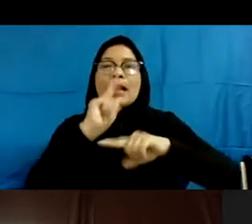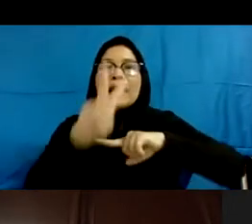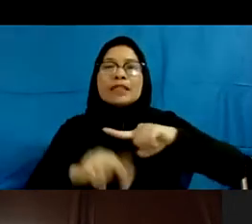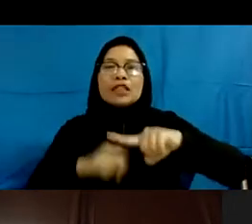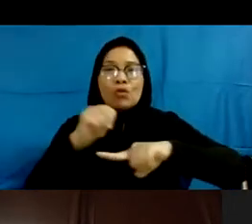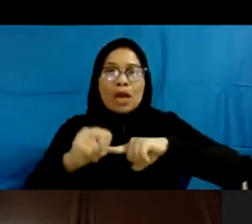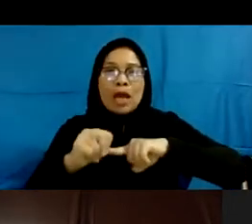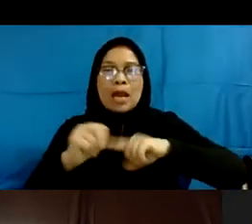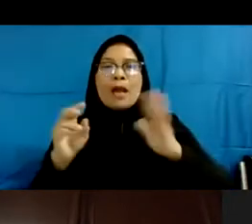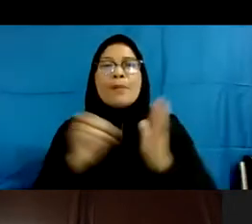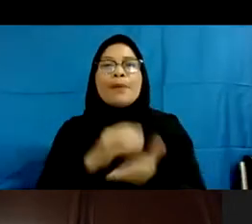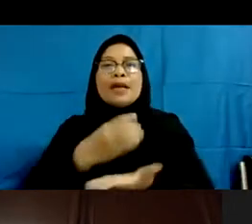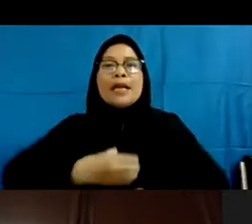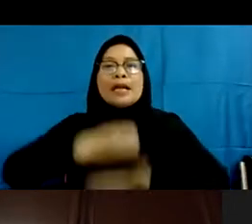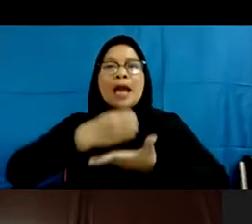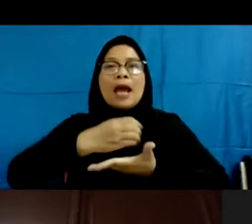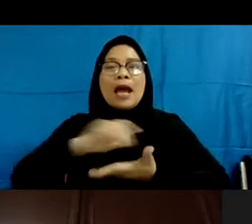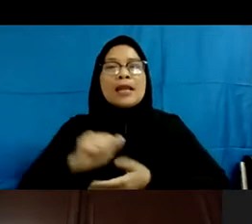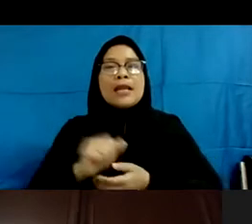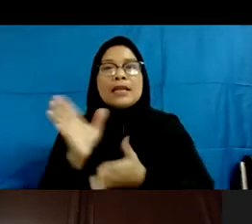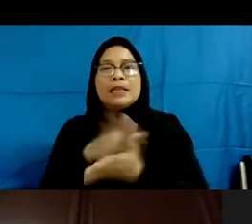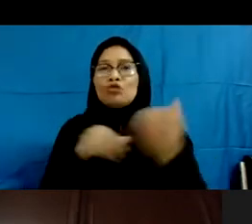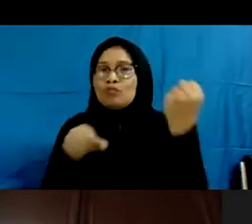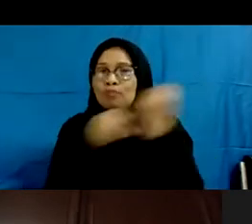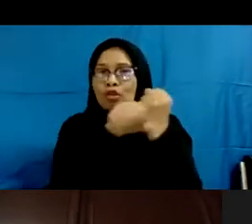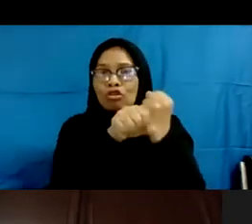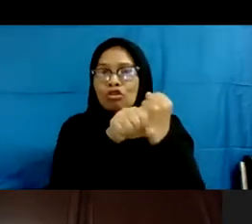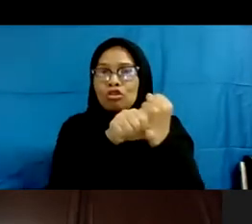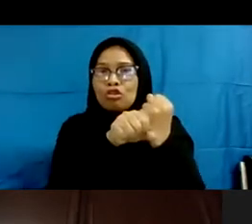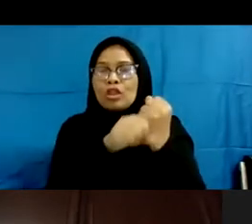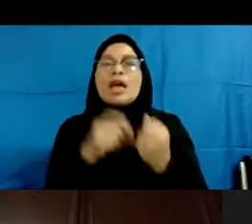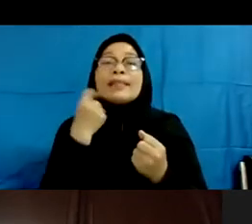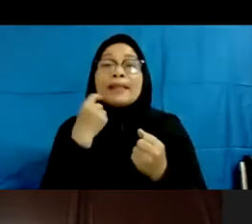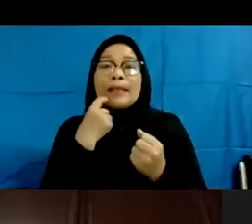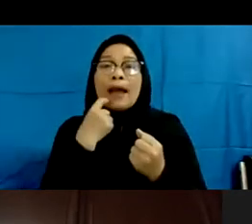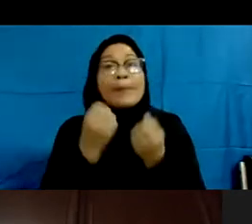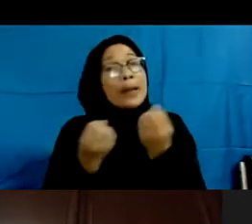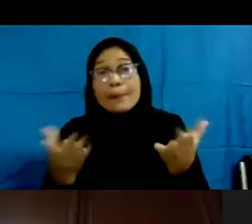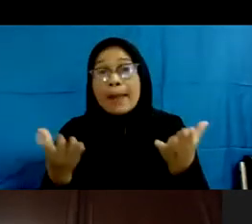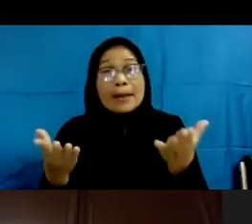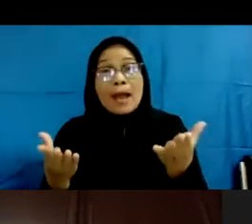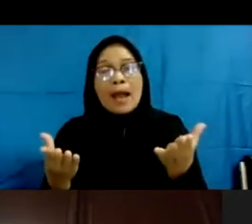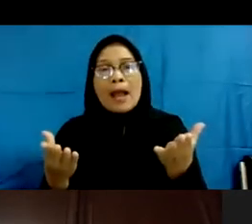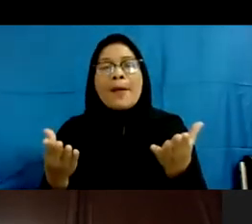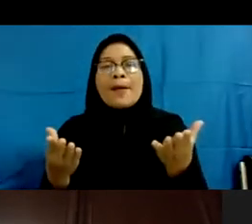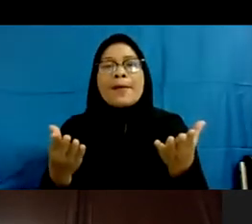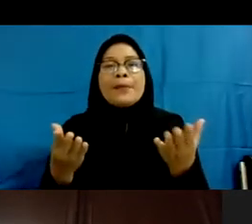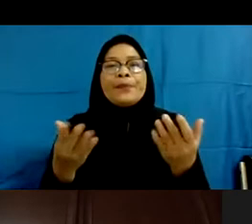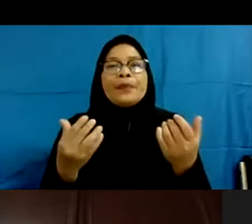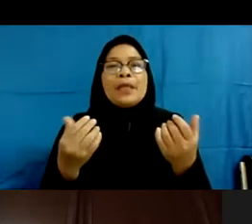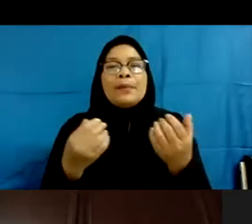sendirinya pendanaannya juga disupport. Kemudian juga terkait dengan bagaimana mengimplementasikan